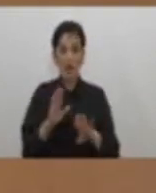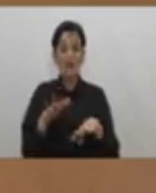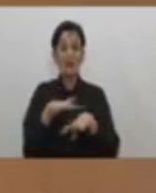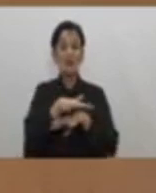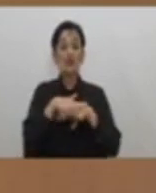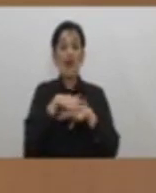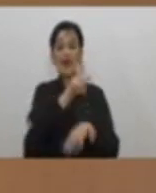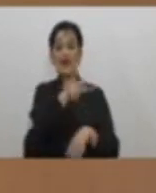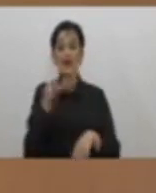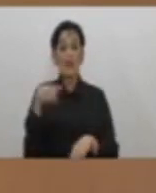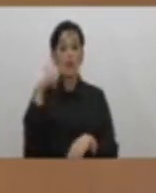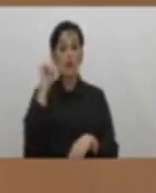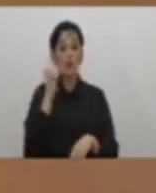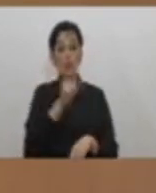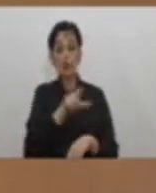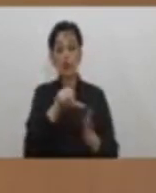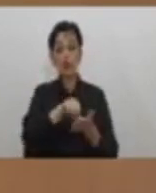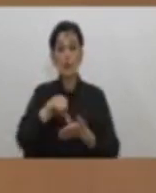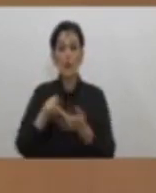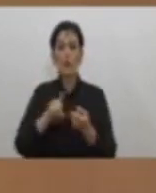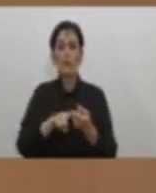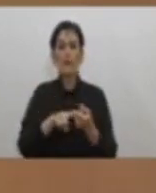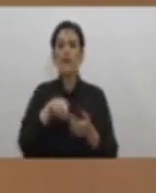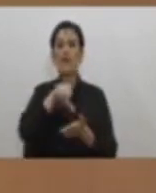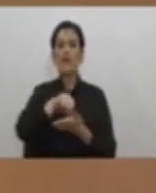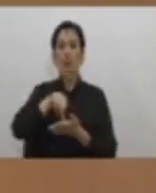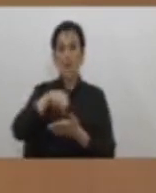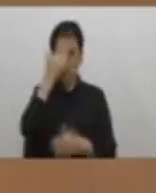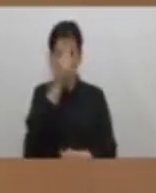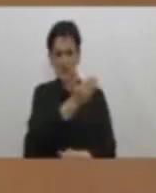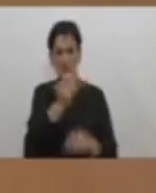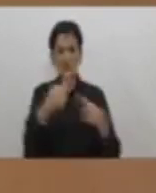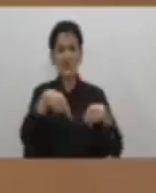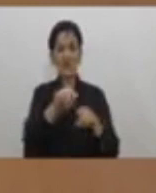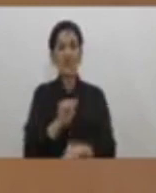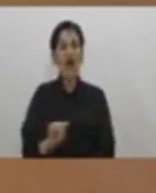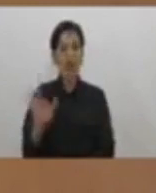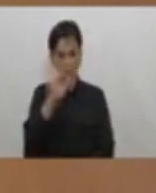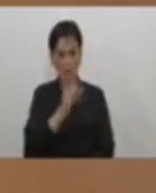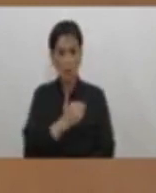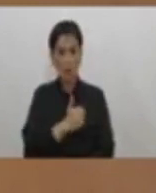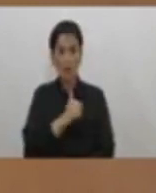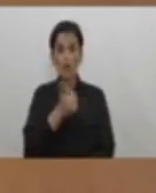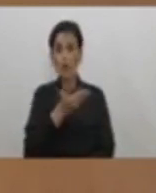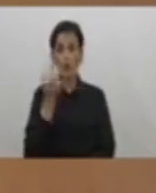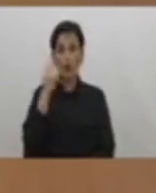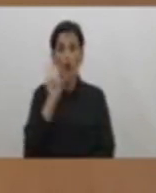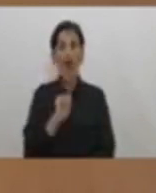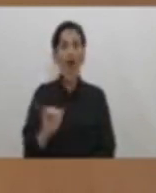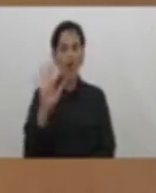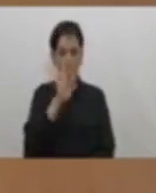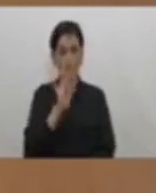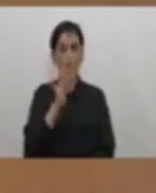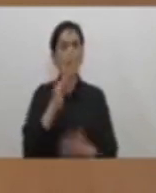მონაწილეებს, გუშინ ამ შეკრებაზე გამოვიდა საზოგადოება, რომელსაც უნდა ევროპა და როგორც მოგეხსენებათ, ევროპა უნდა ბევრად